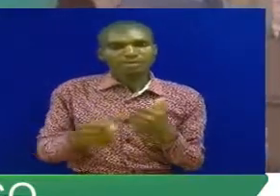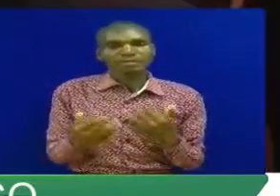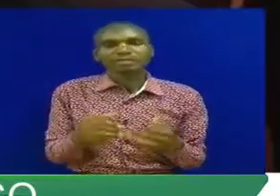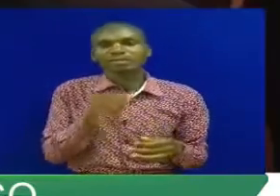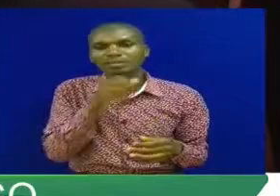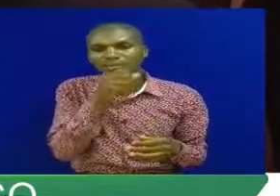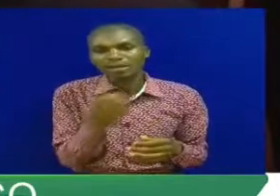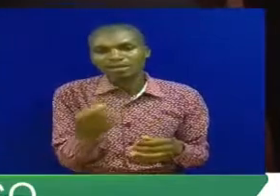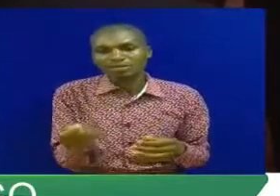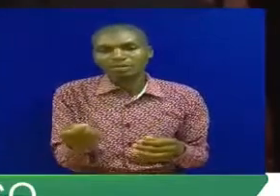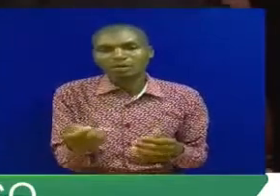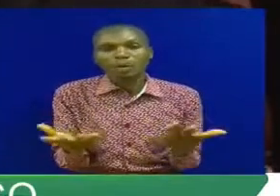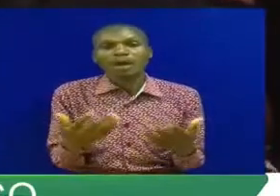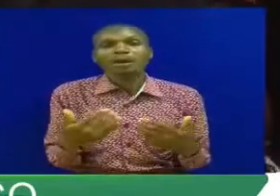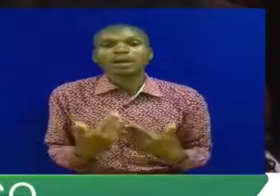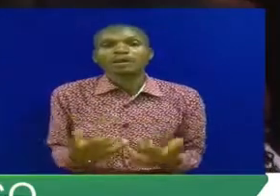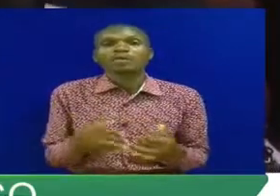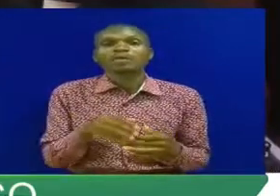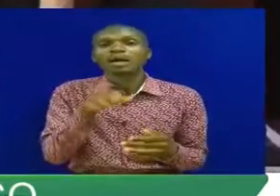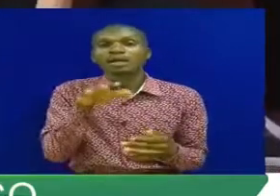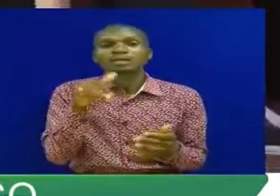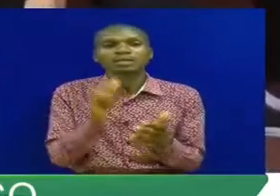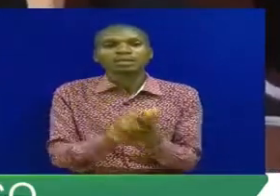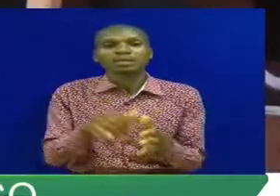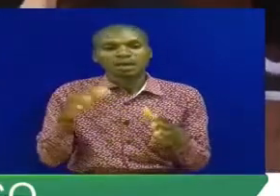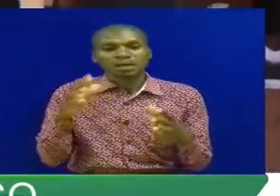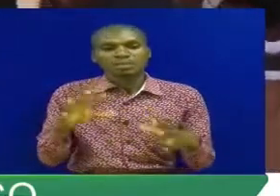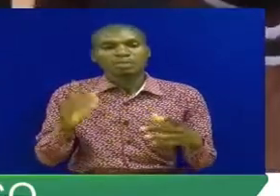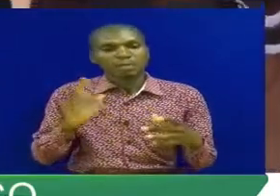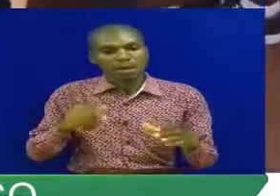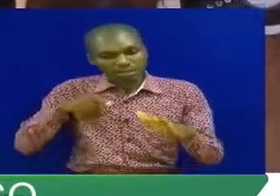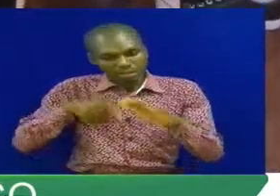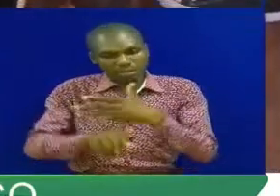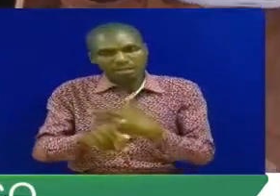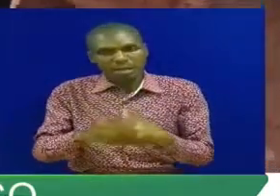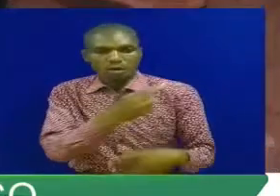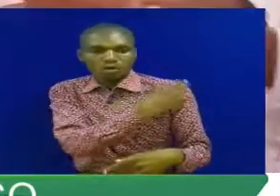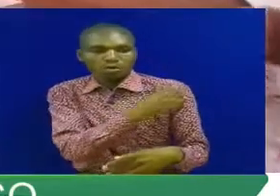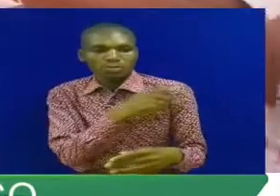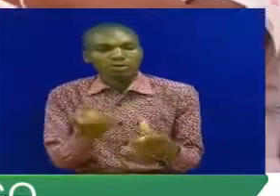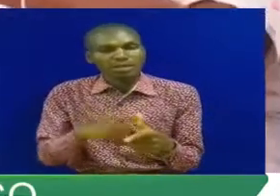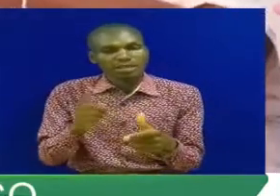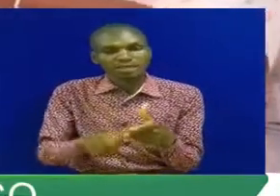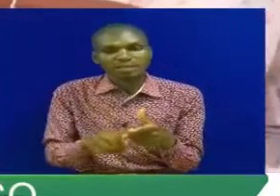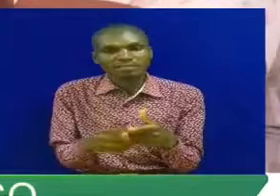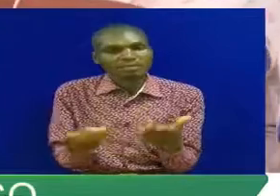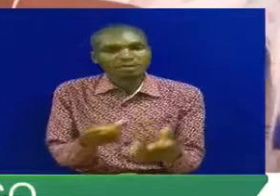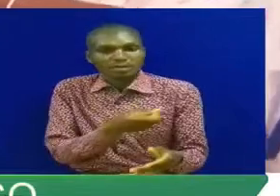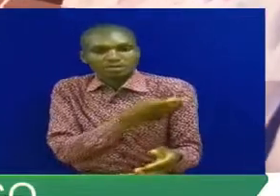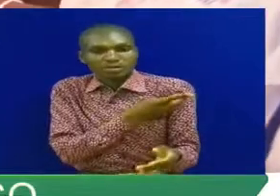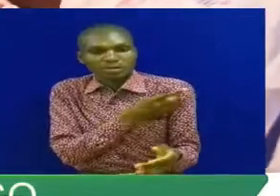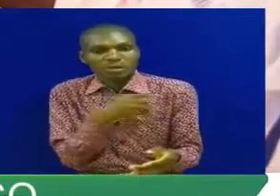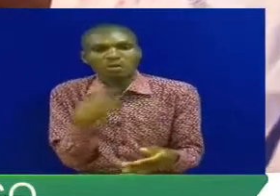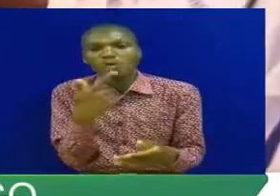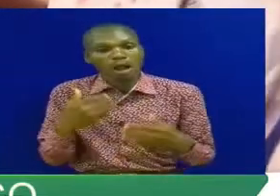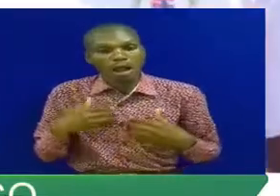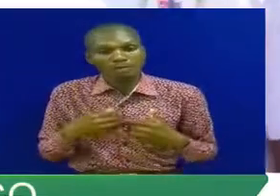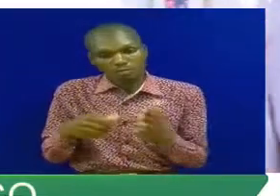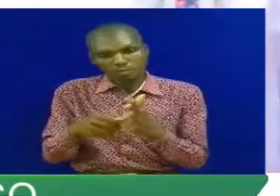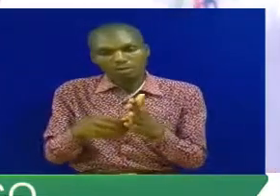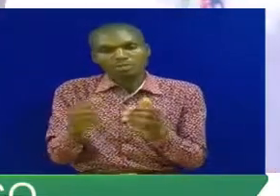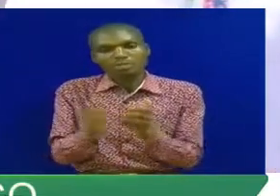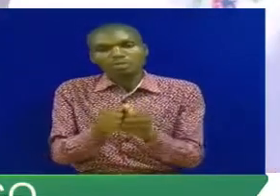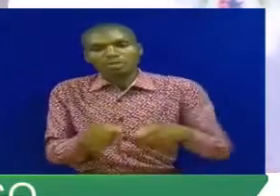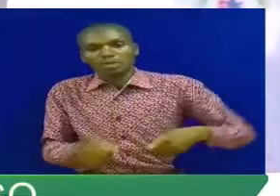boigo. Babori abanto goika ase nyagitali eyo eryo konyora obogwenya ase bali ababwate omuchando gwechinyigo.